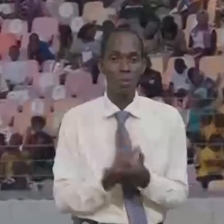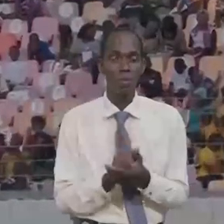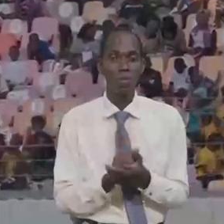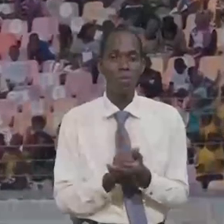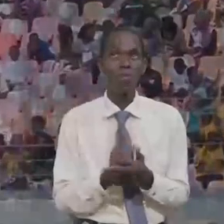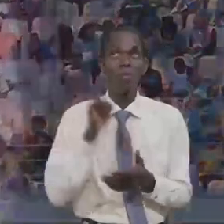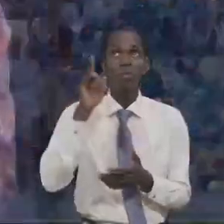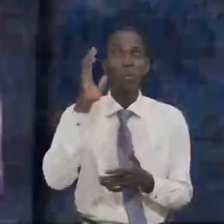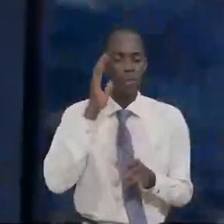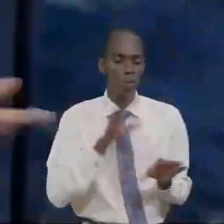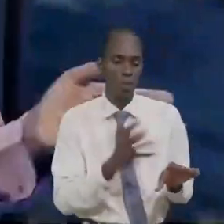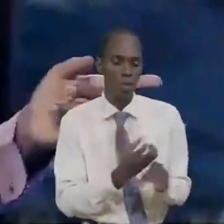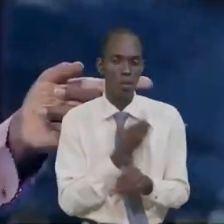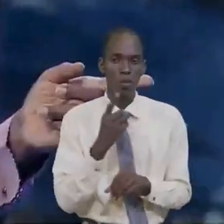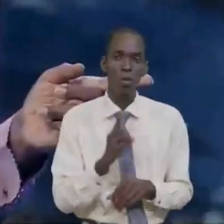faire avancer